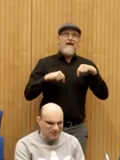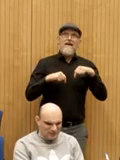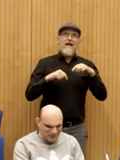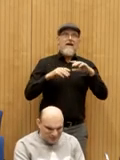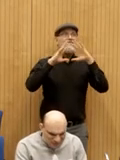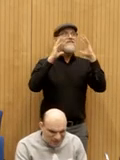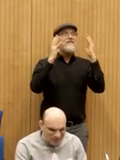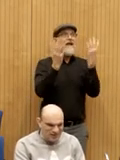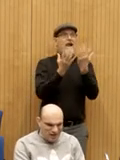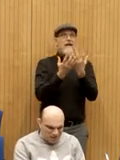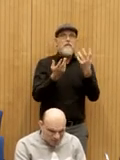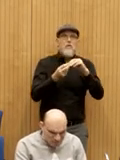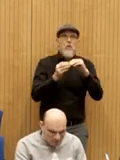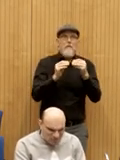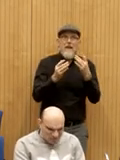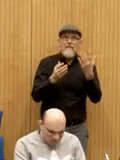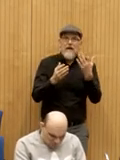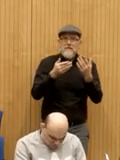Alltags. Ja.